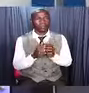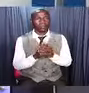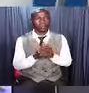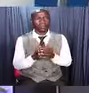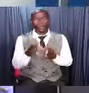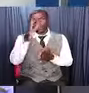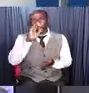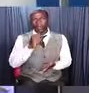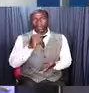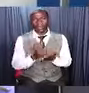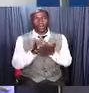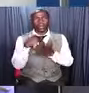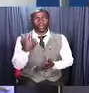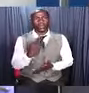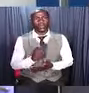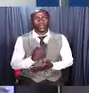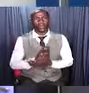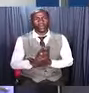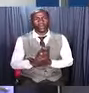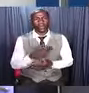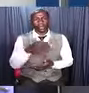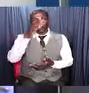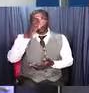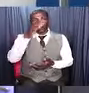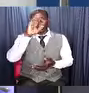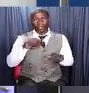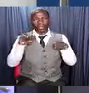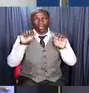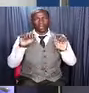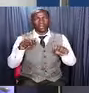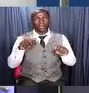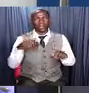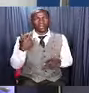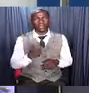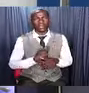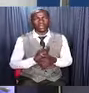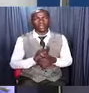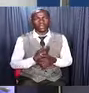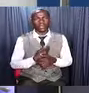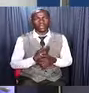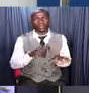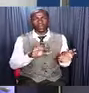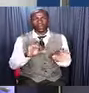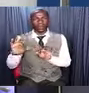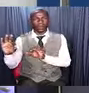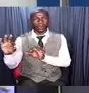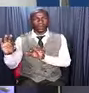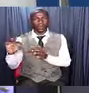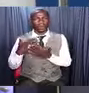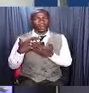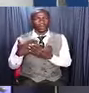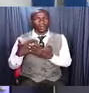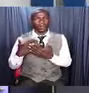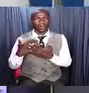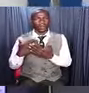Mungu ametujalia. God has enabled us. Mungu ametuwezesha. God has brought us. Kuondoa kikwazo. To take all